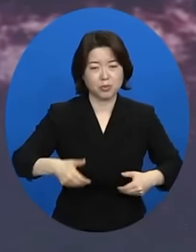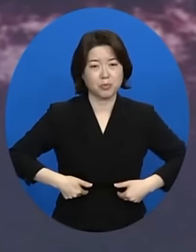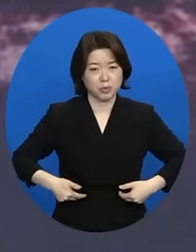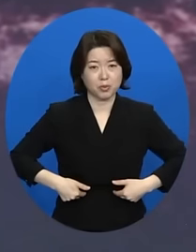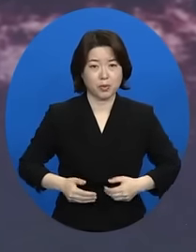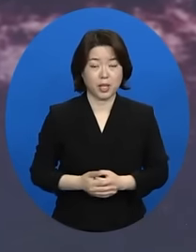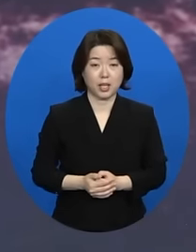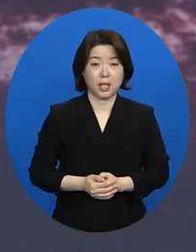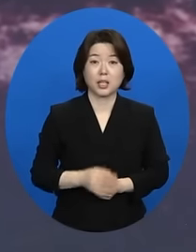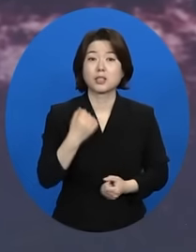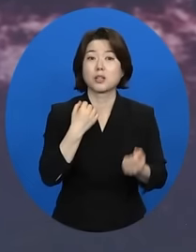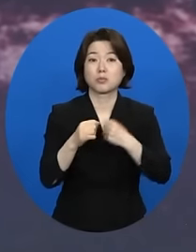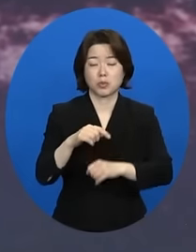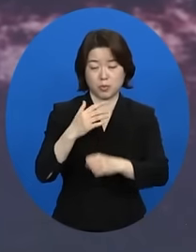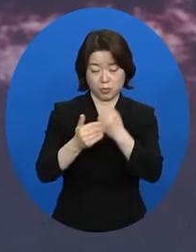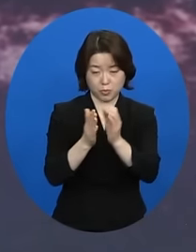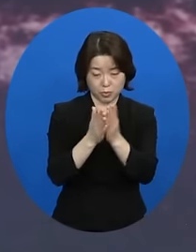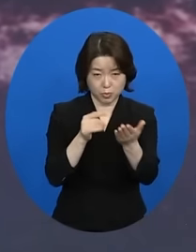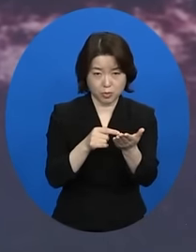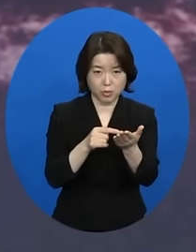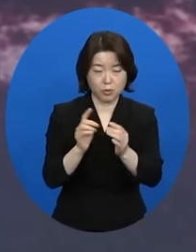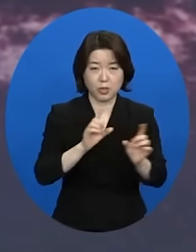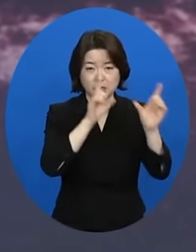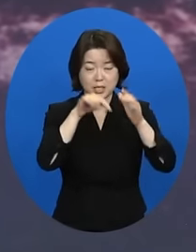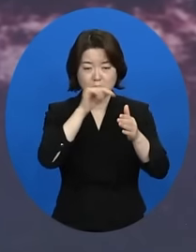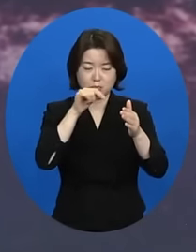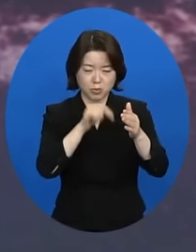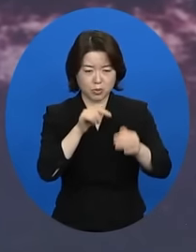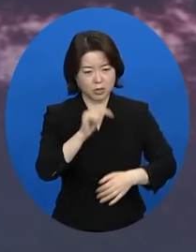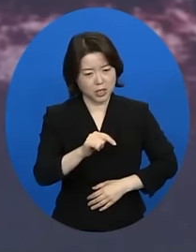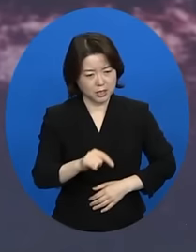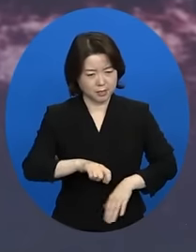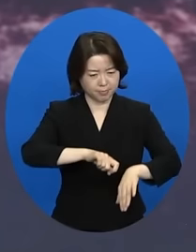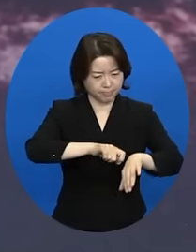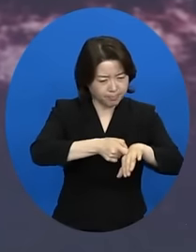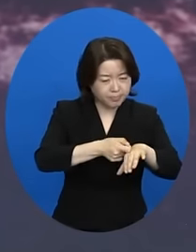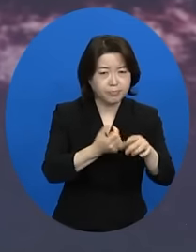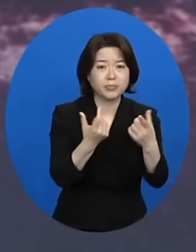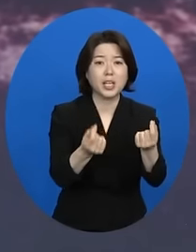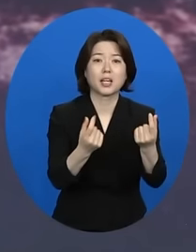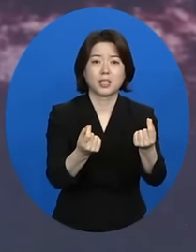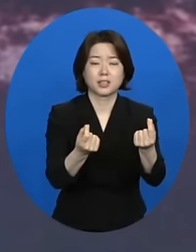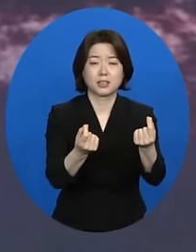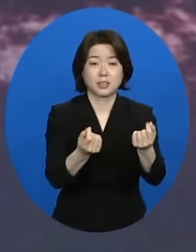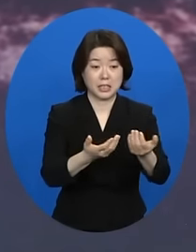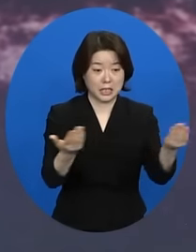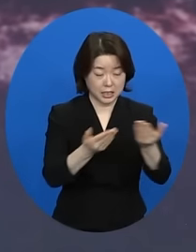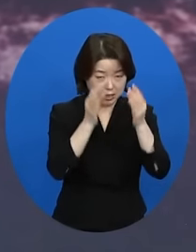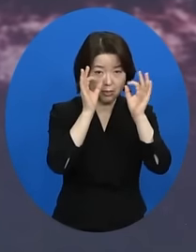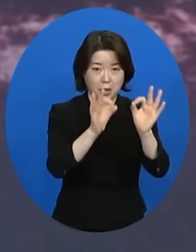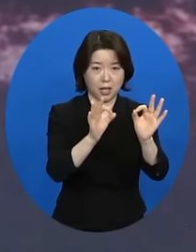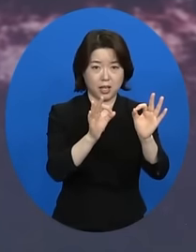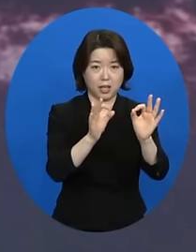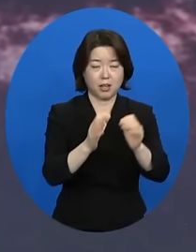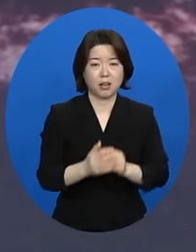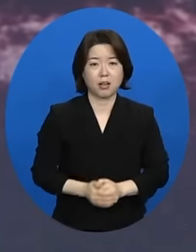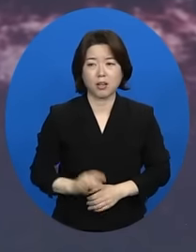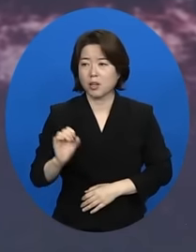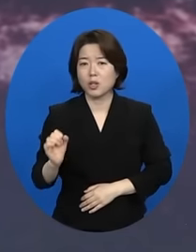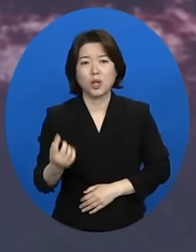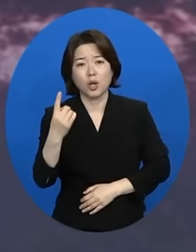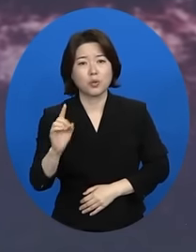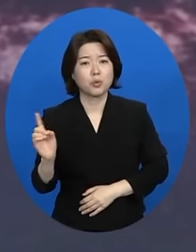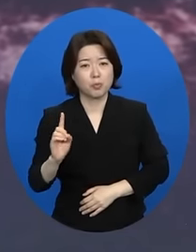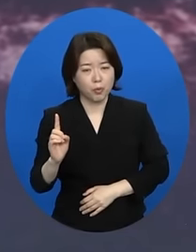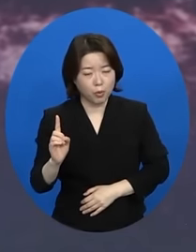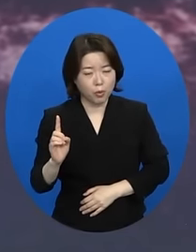그럼에도 불구하고 성경은 우리 삶에서 벌어지는 마치 이 징계와 같은 이 사건들을 보면서 원인이 있을